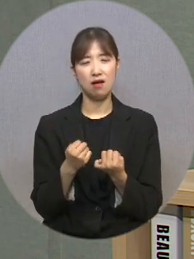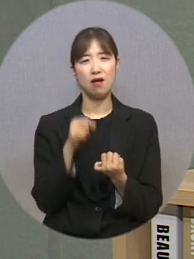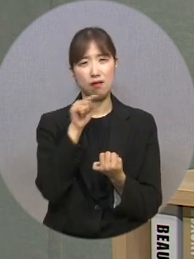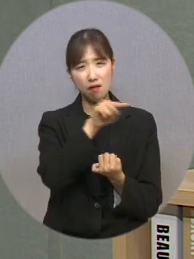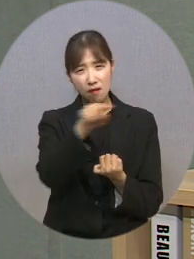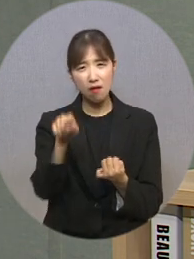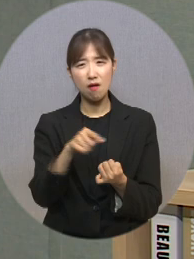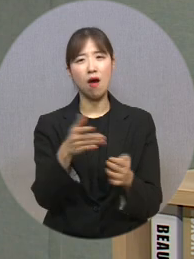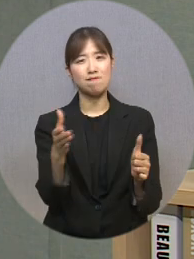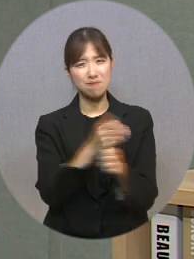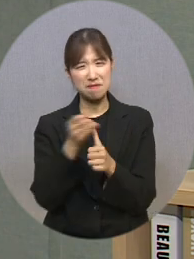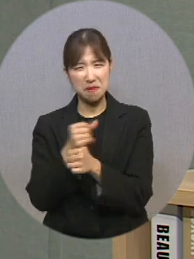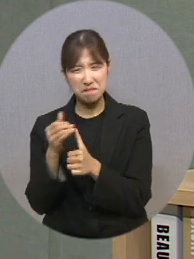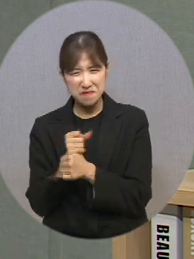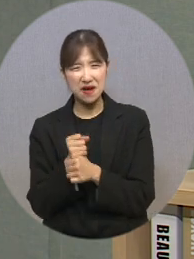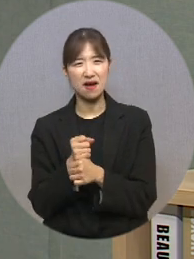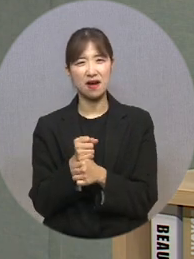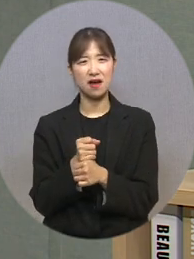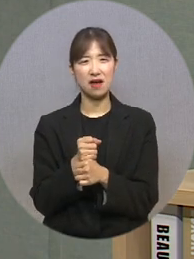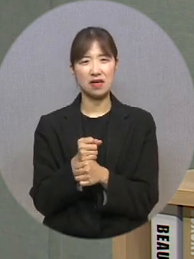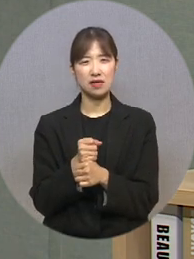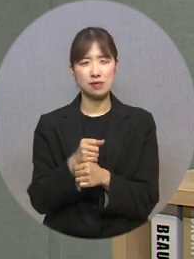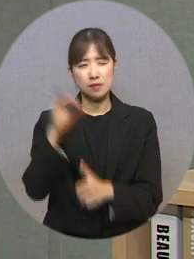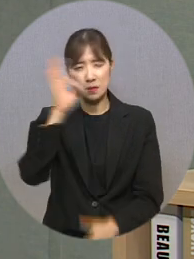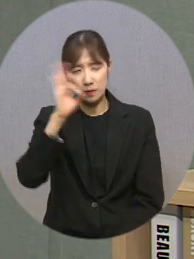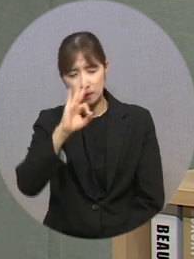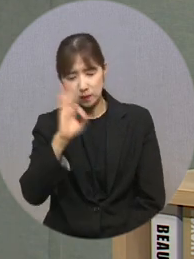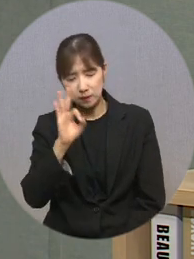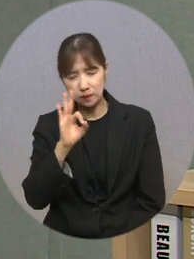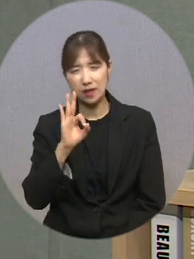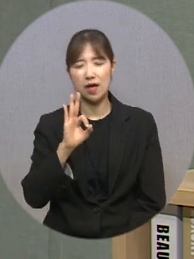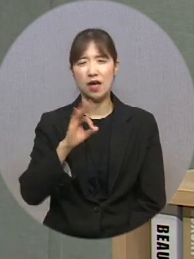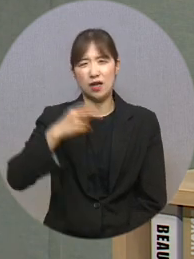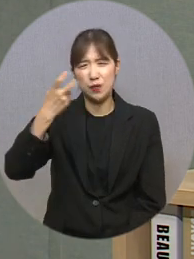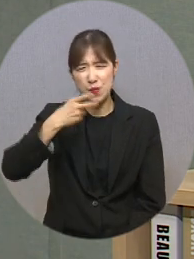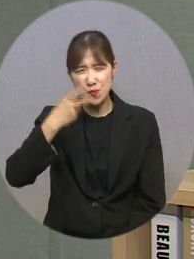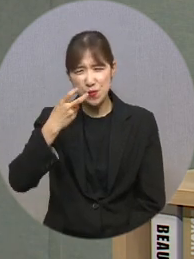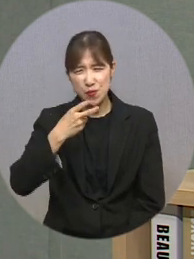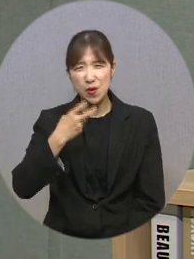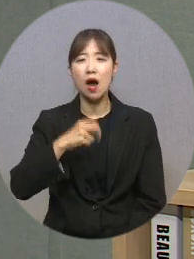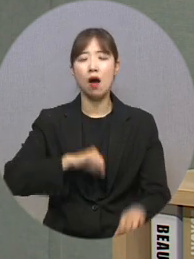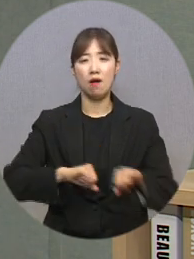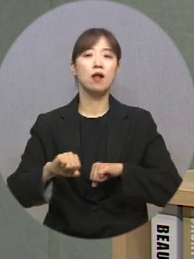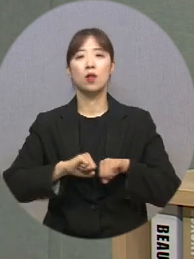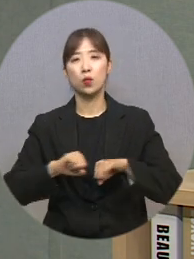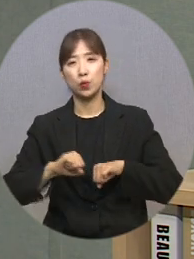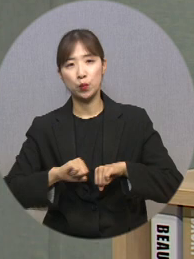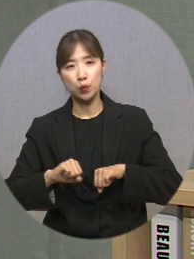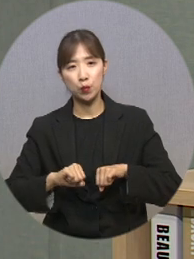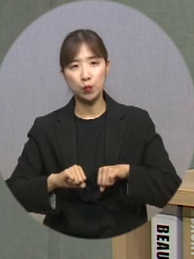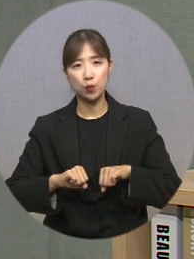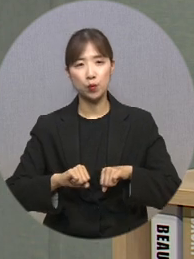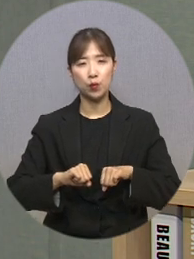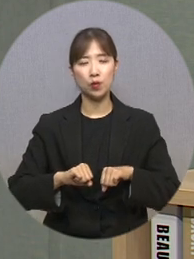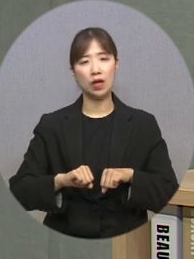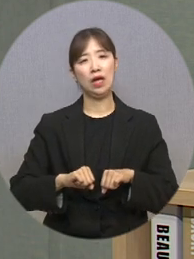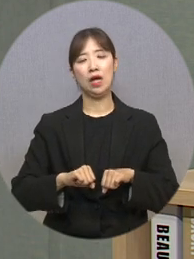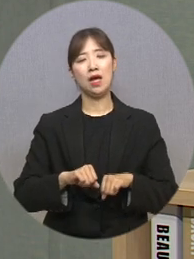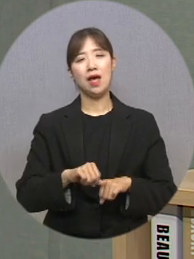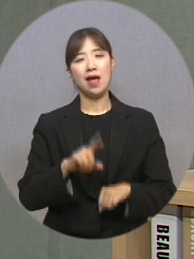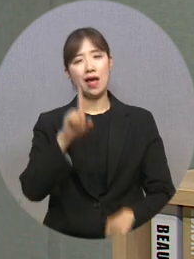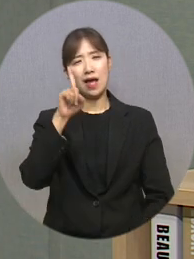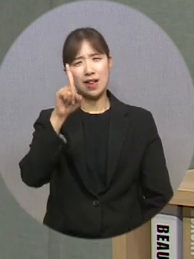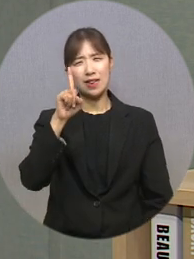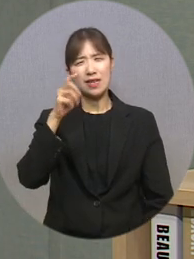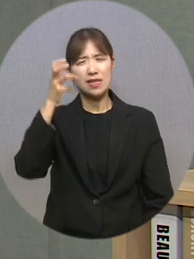이제 검거도 하시고 추적도 하고 예, 예. 수사 활동을 하시면서 그래도 아이나 이 사건은